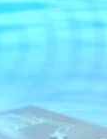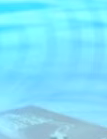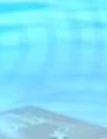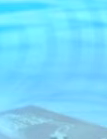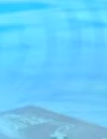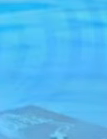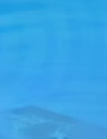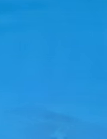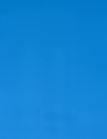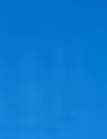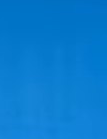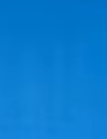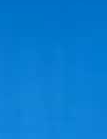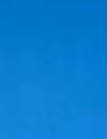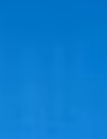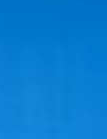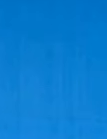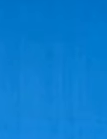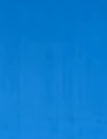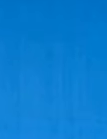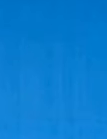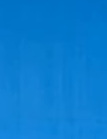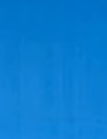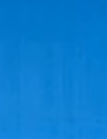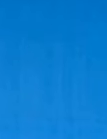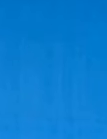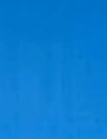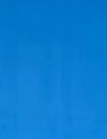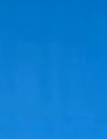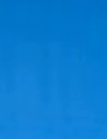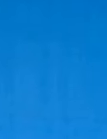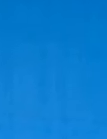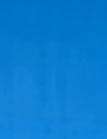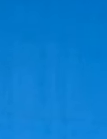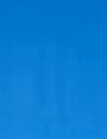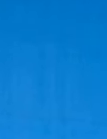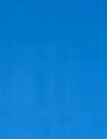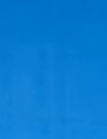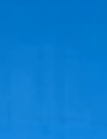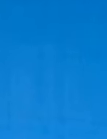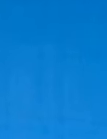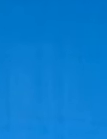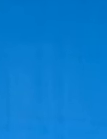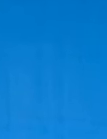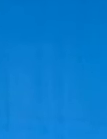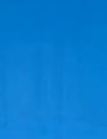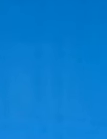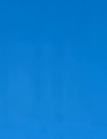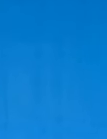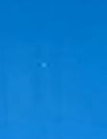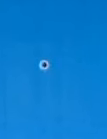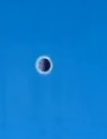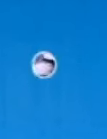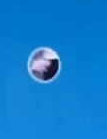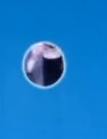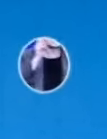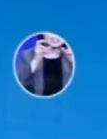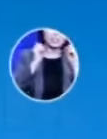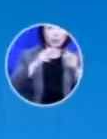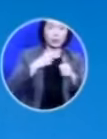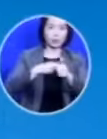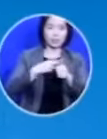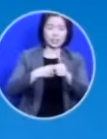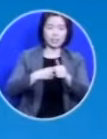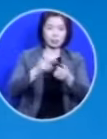임명을 받으셨습니다 이슬람에 있는 어느 나라에서 사역하시는 선교사님이 보낸